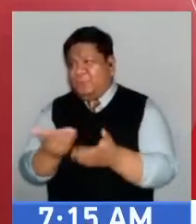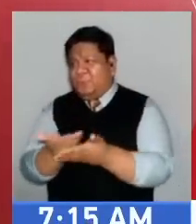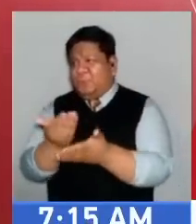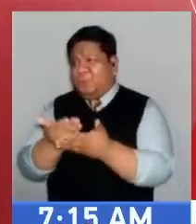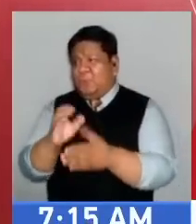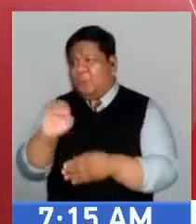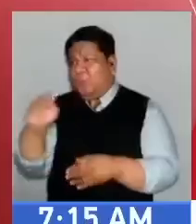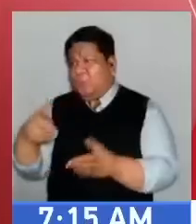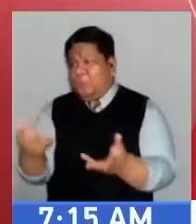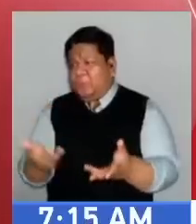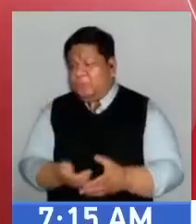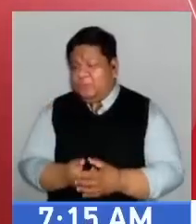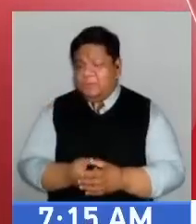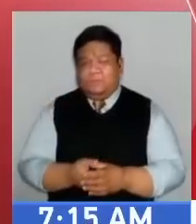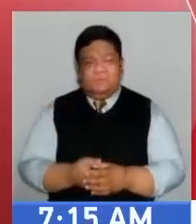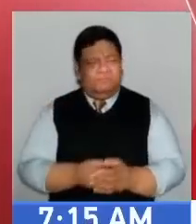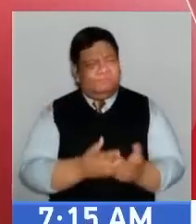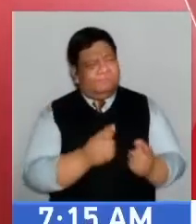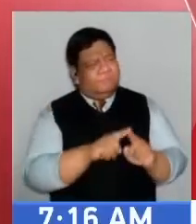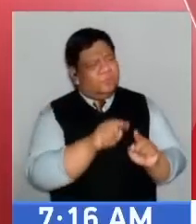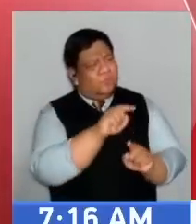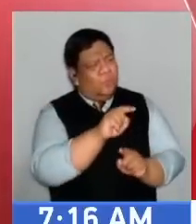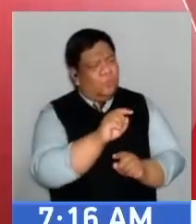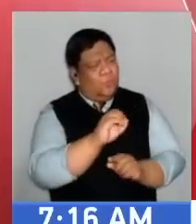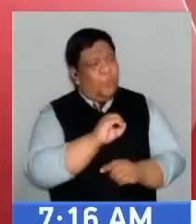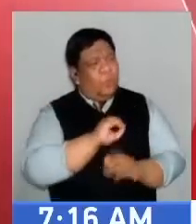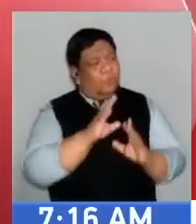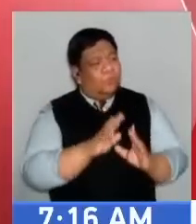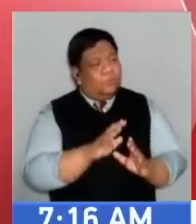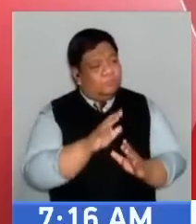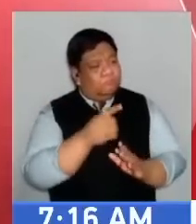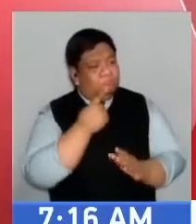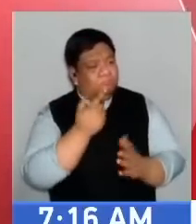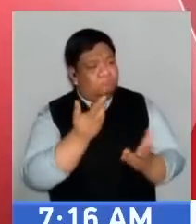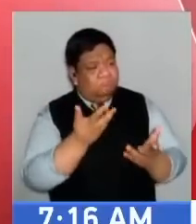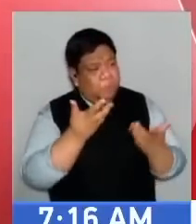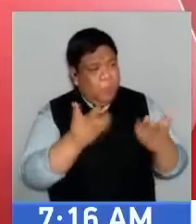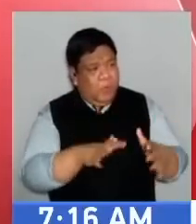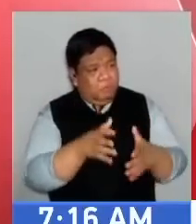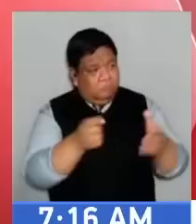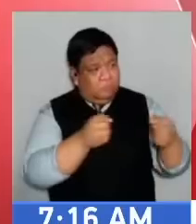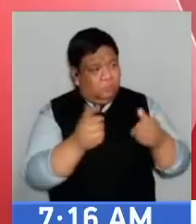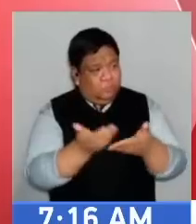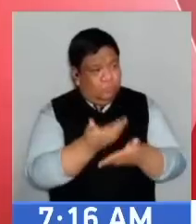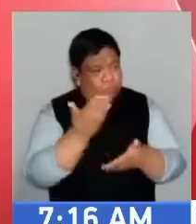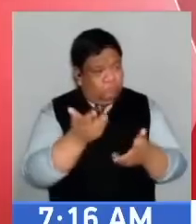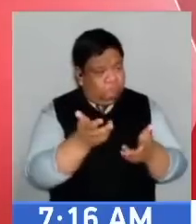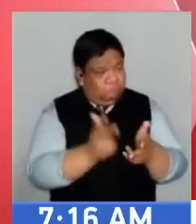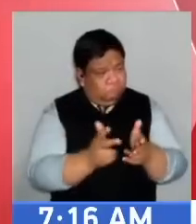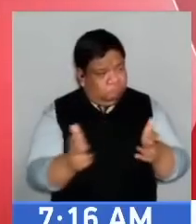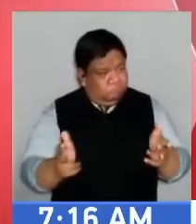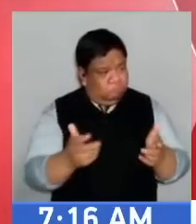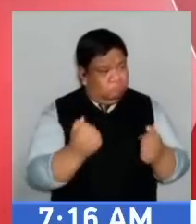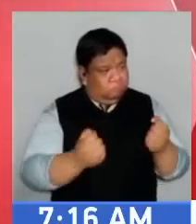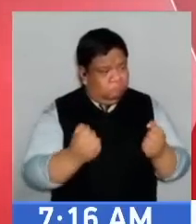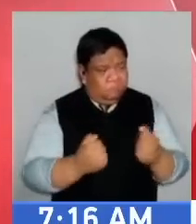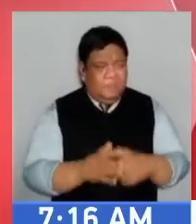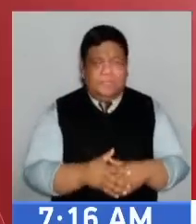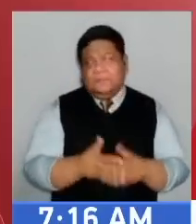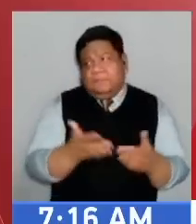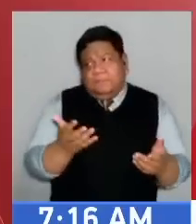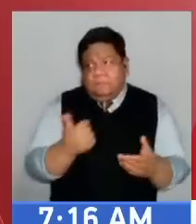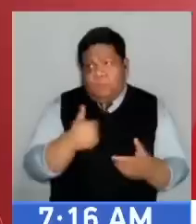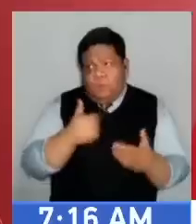ng operator ninyo? Ayaw na ba niyang kumuha ng mga bagong unit pa? O? Ay, yun po. Hindi ko alam kung ano yung mga plano nila.